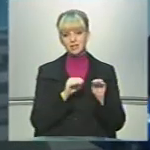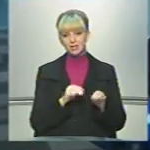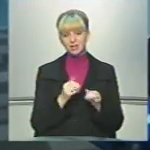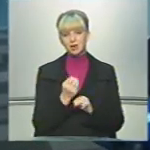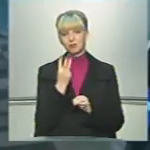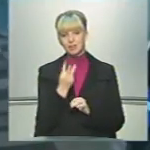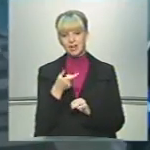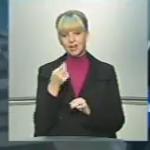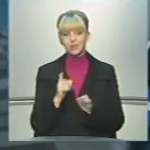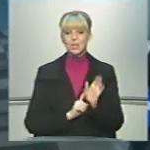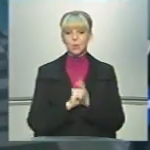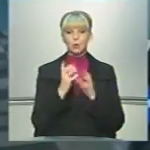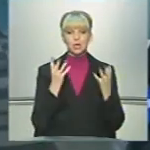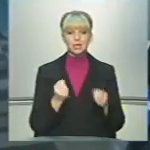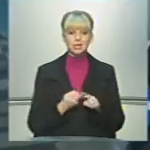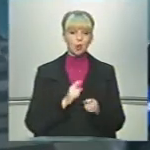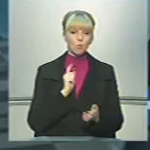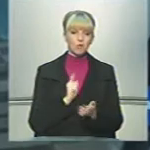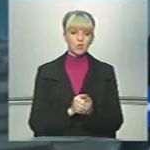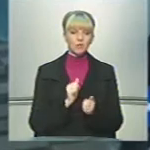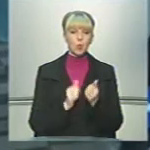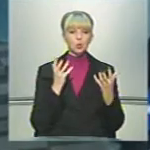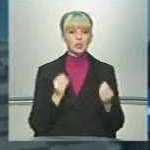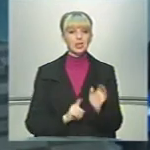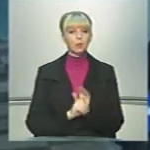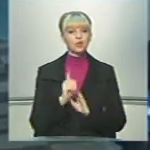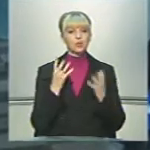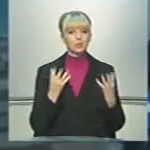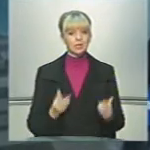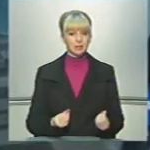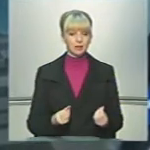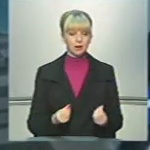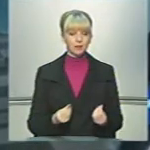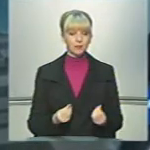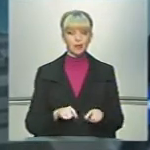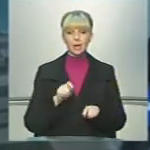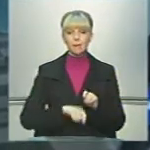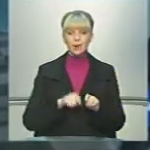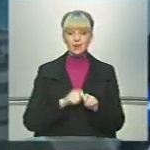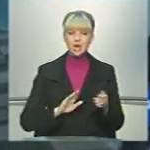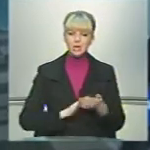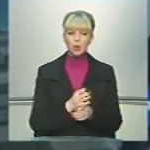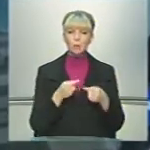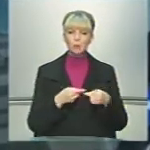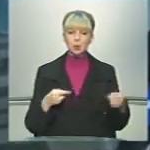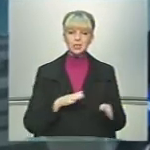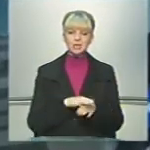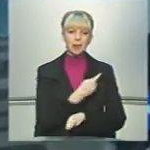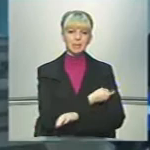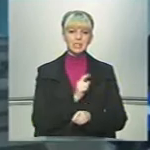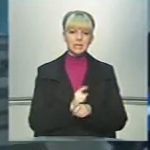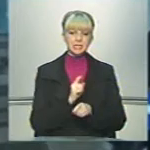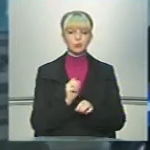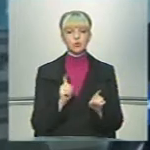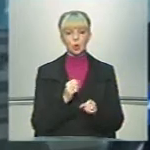3 гривні. На початок дня, а це обов'язково кожного дня, на початок дня перевірку якості продуктів здійснює медсестра, про